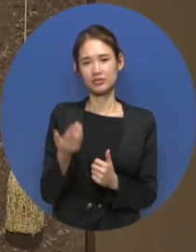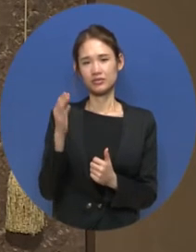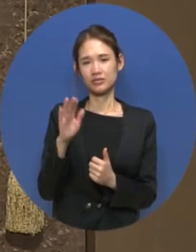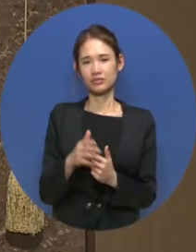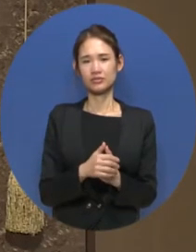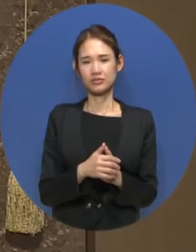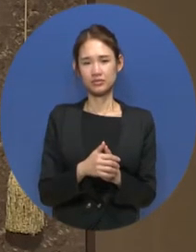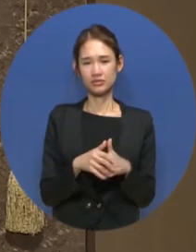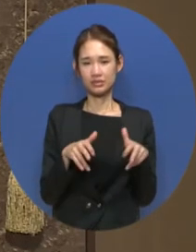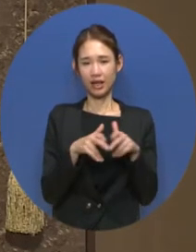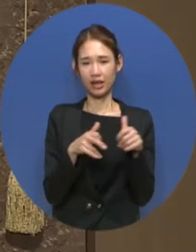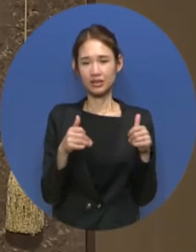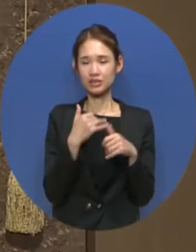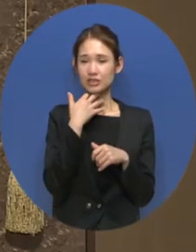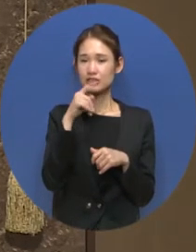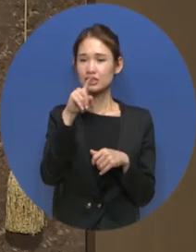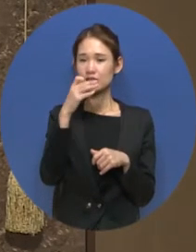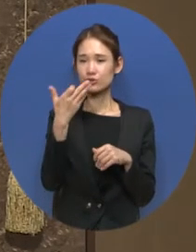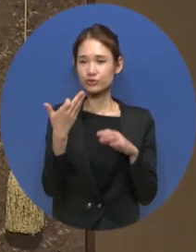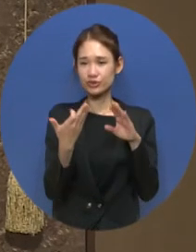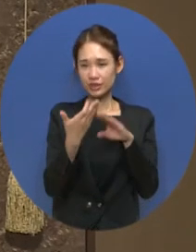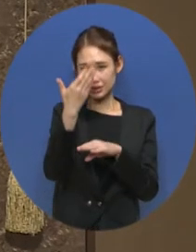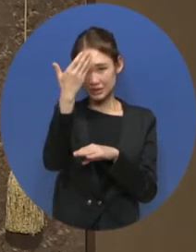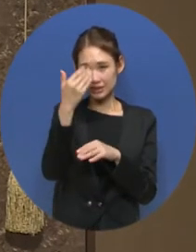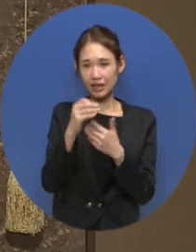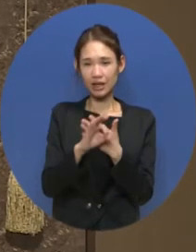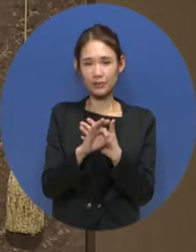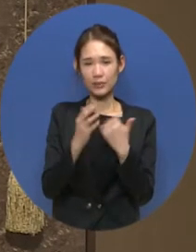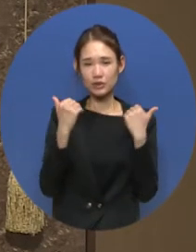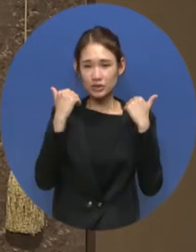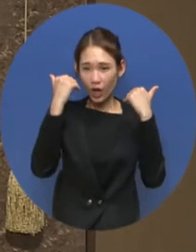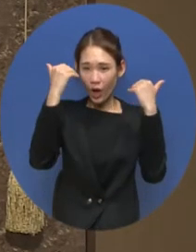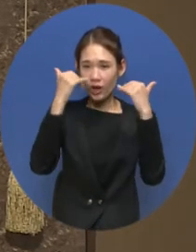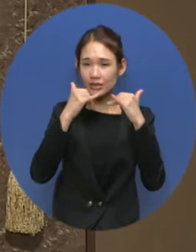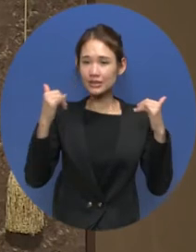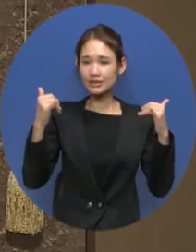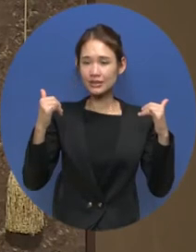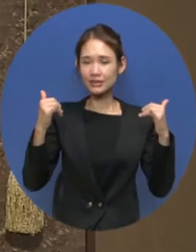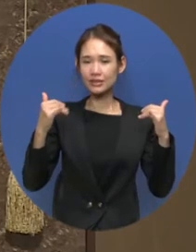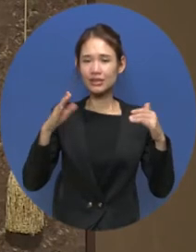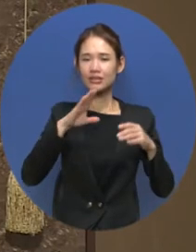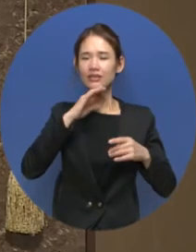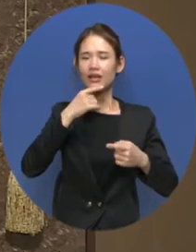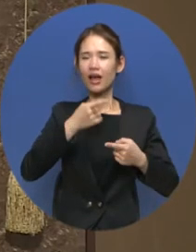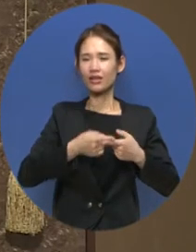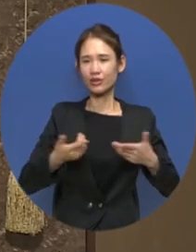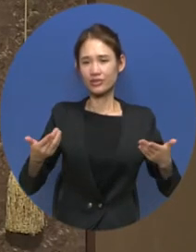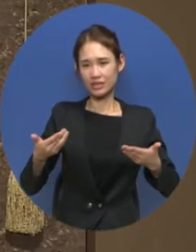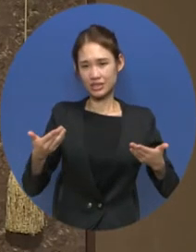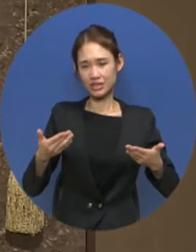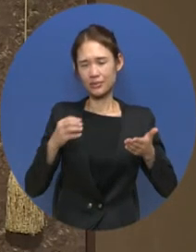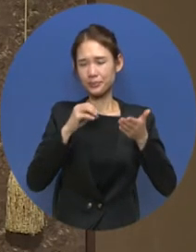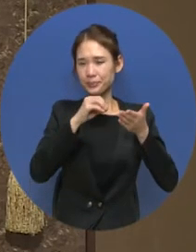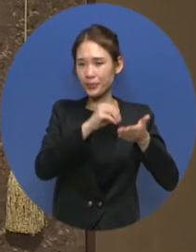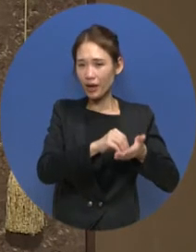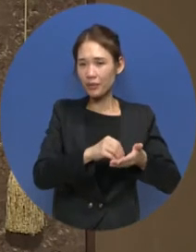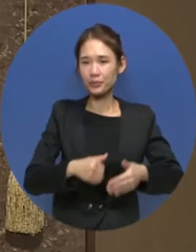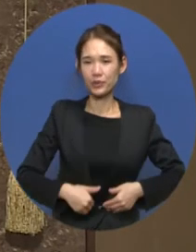그렇지만 이제 장애인들이 19세를 지나서 성인기가 되면 당연히 일을 해야 되는데